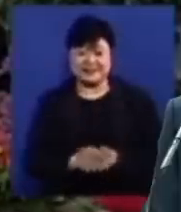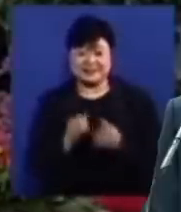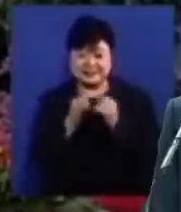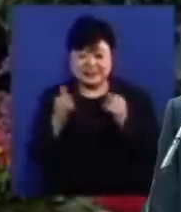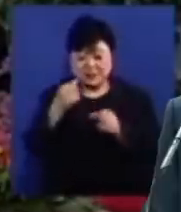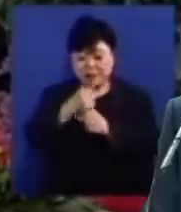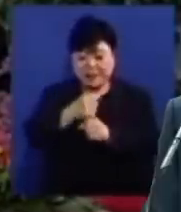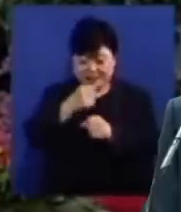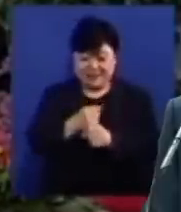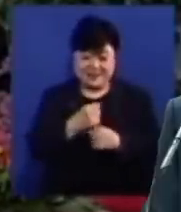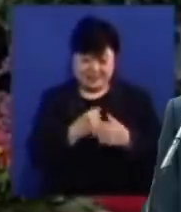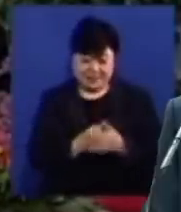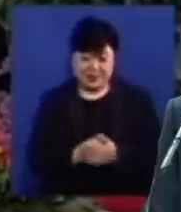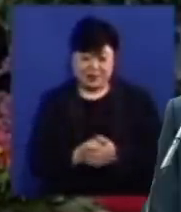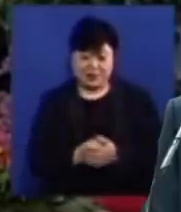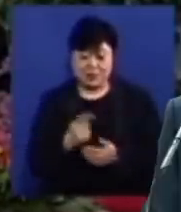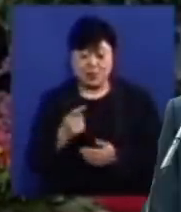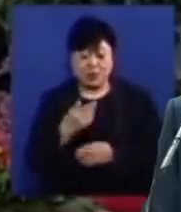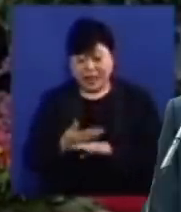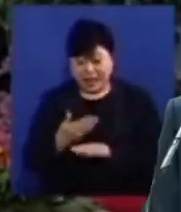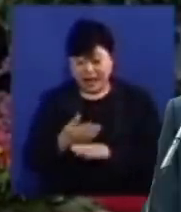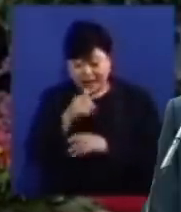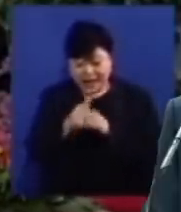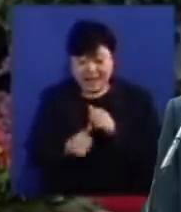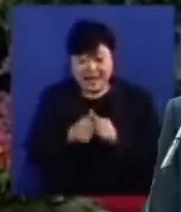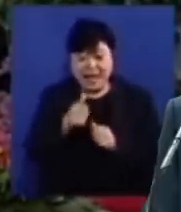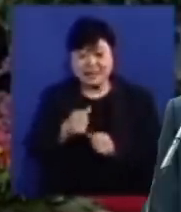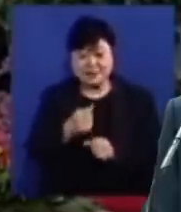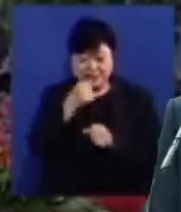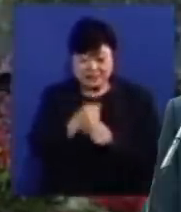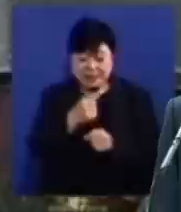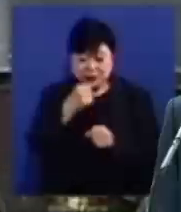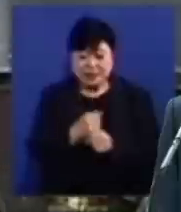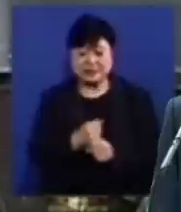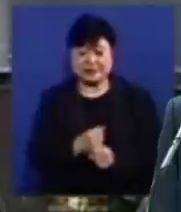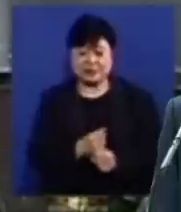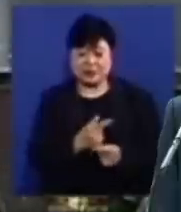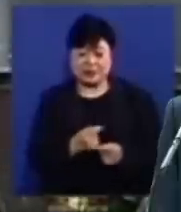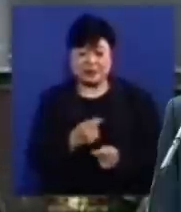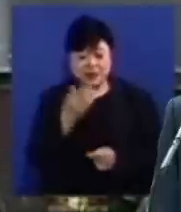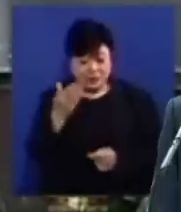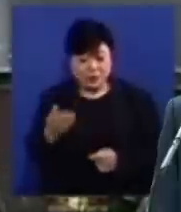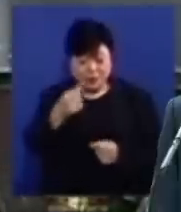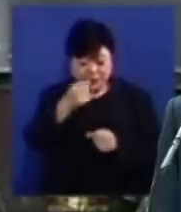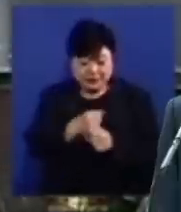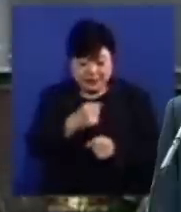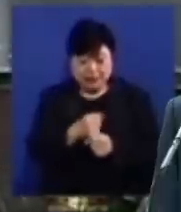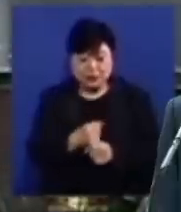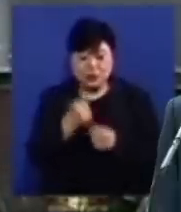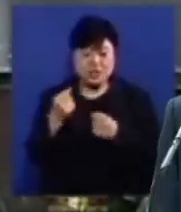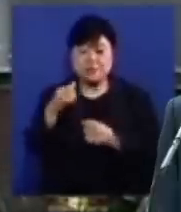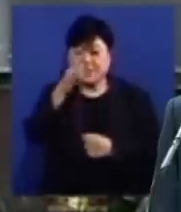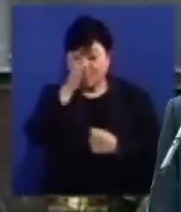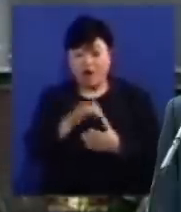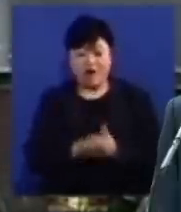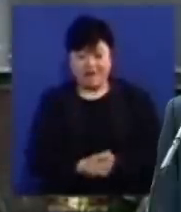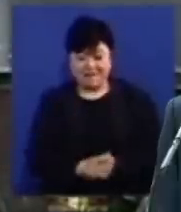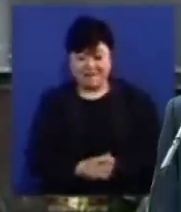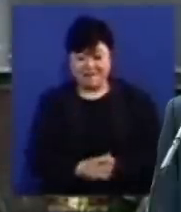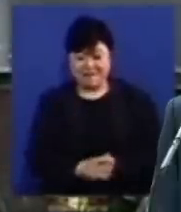사람으로 지연받았으면 무엇이 다르냐? 하나님이 창조하신 것처럼 여러분도 창조력이 있다는 것을 알아야 되는